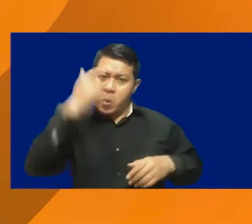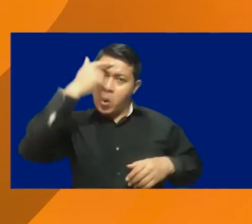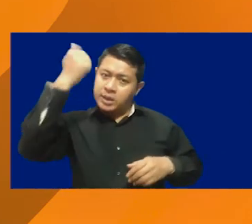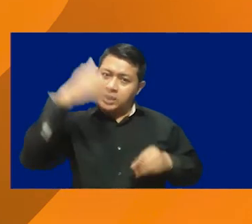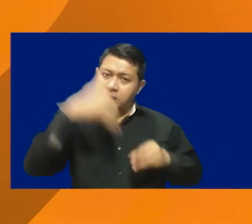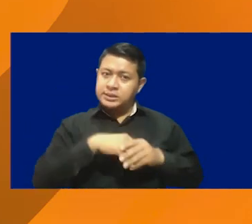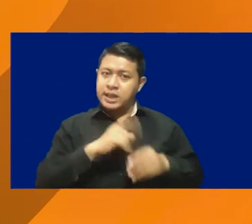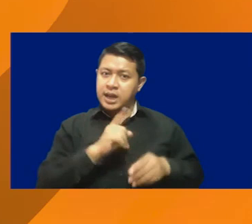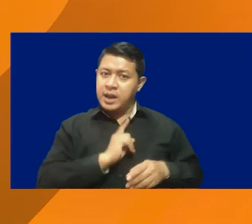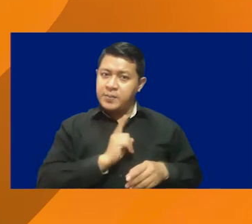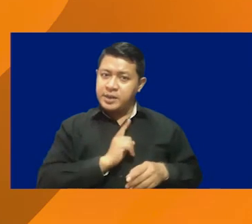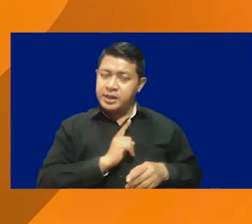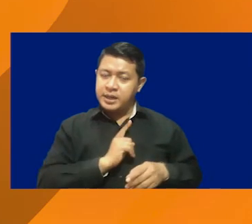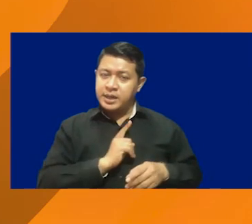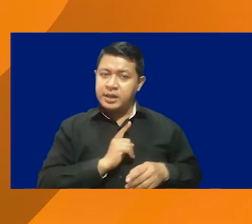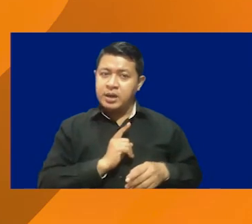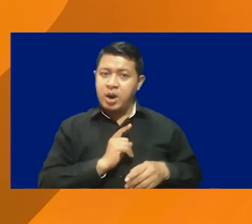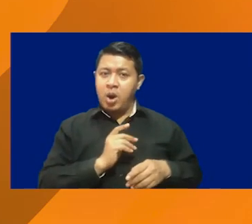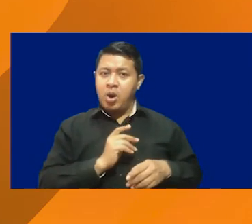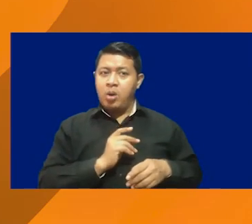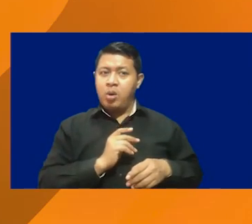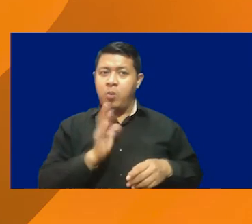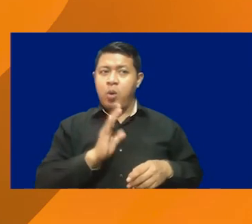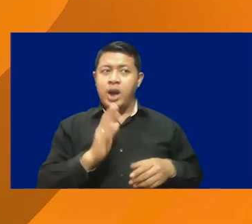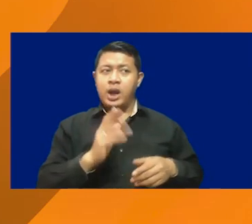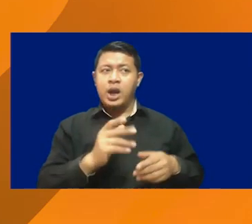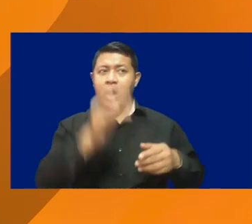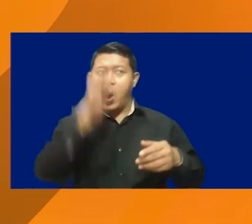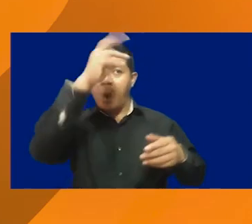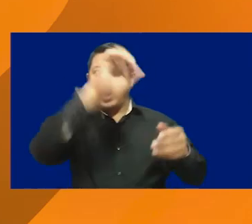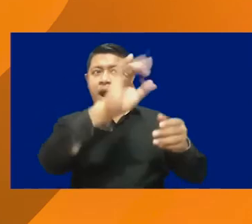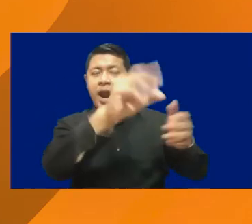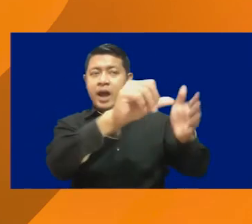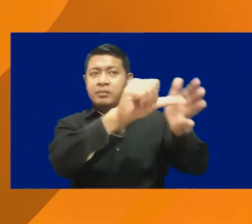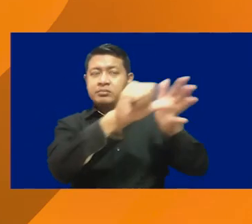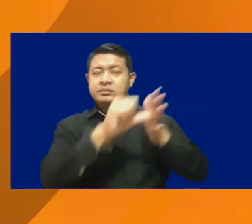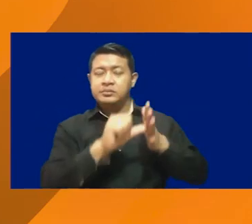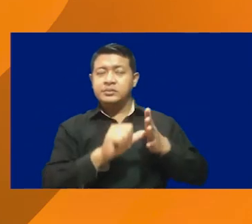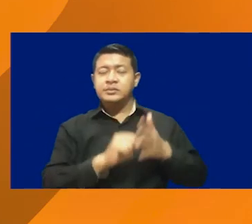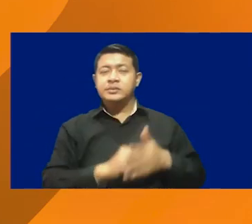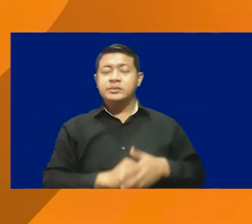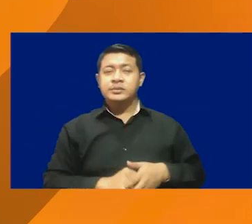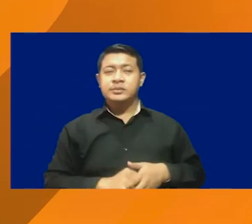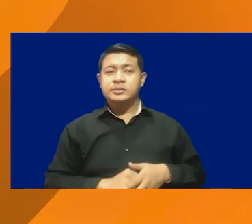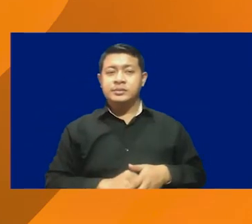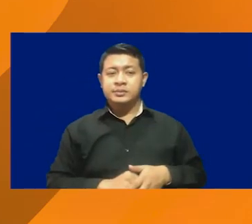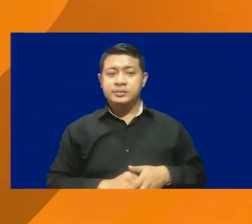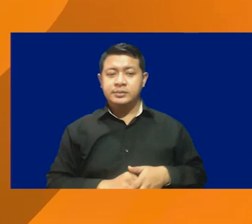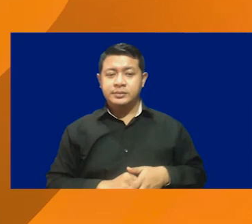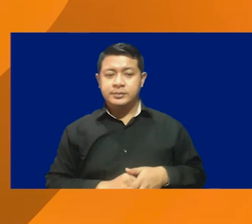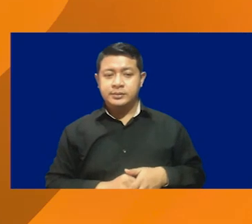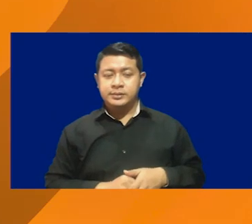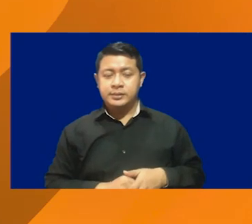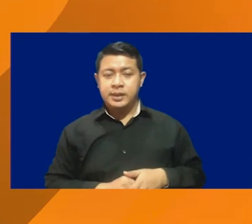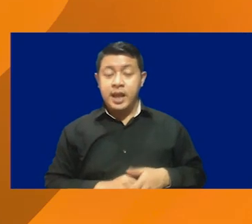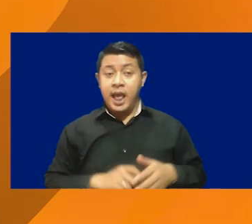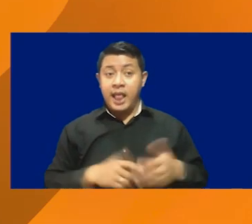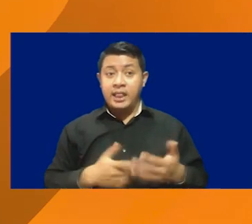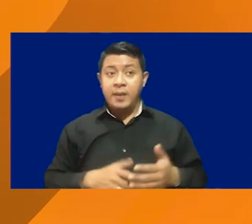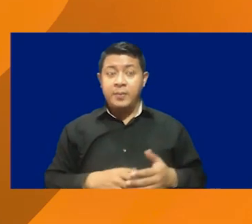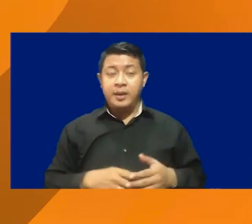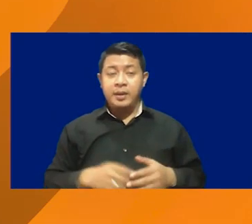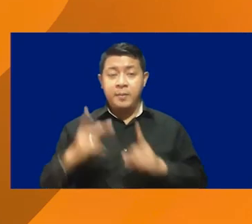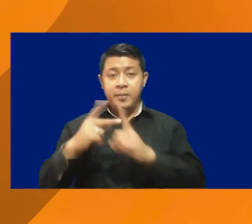Sudah ada di dalam dirinya, kualitas yang ada dalam dirinya. Bukan karena labor dari luar, bukan. Itulah bernilai.